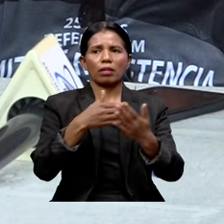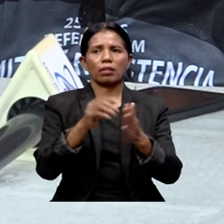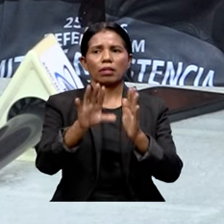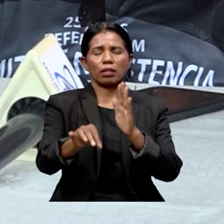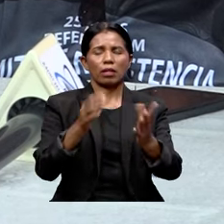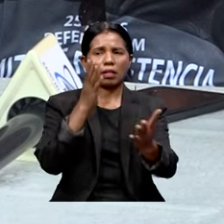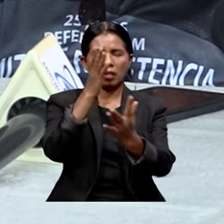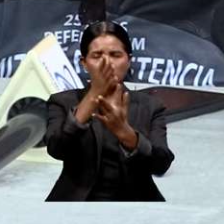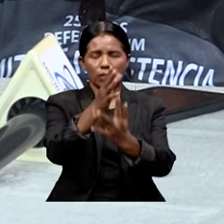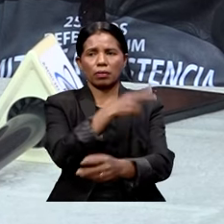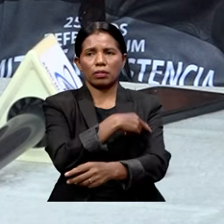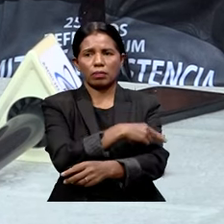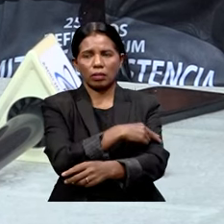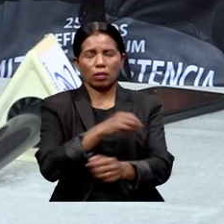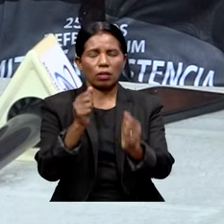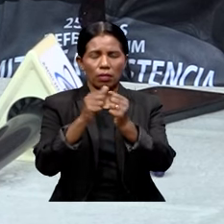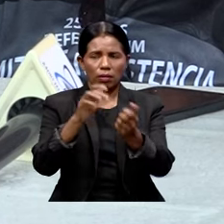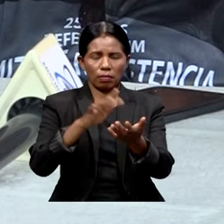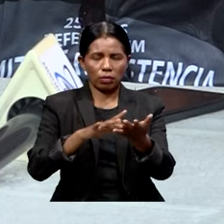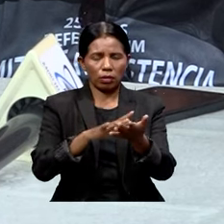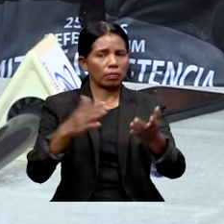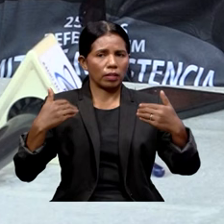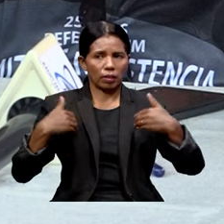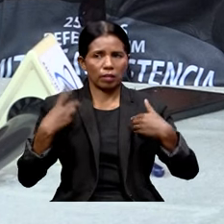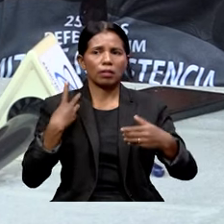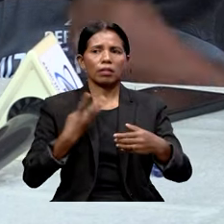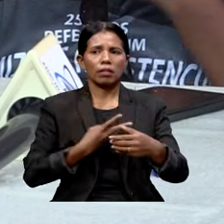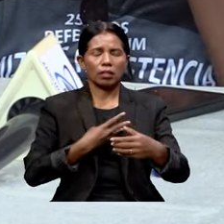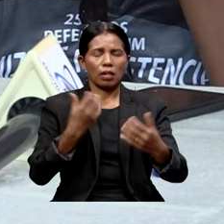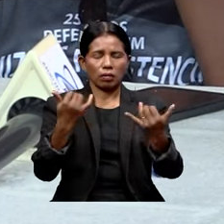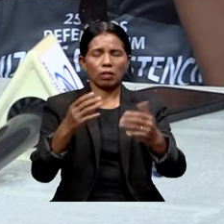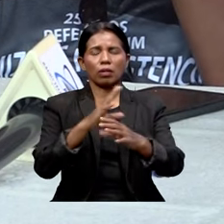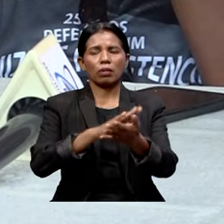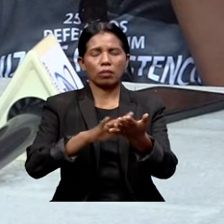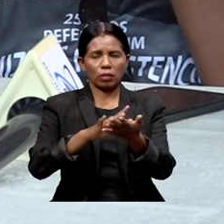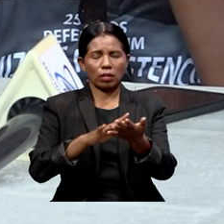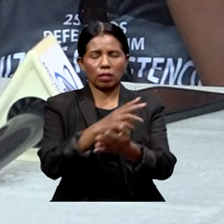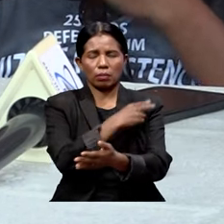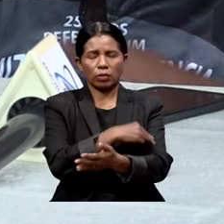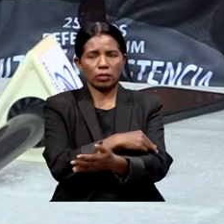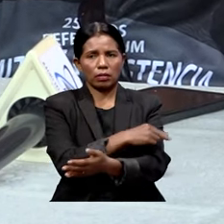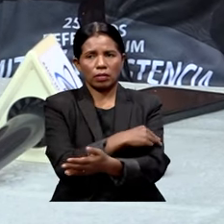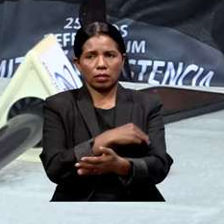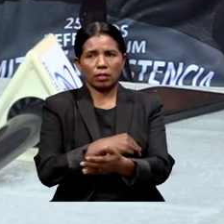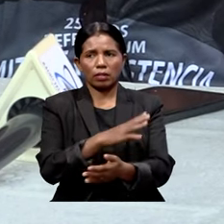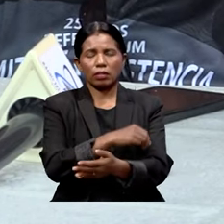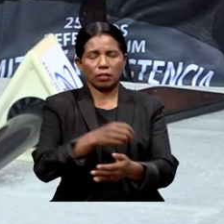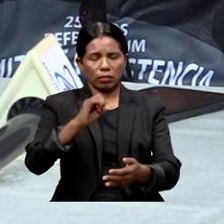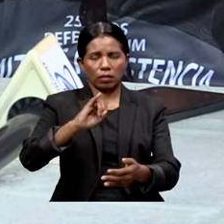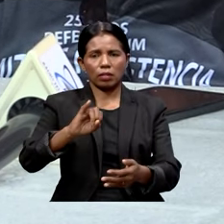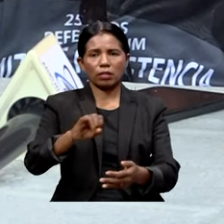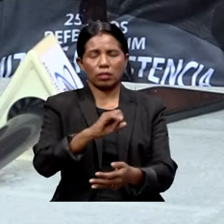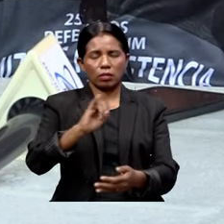asesu ba hospital o emur nebe makita kita ni kondisi hospital agora oi kita ni irmão João até de teona